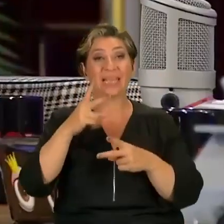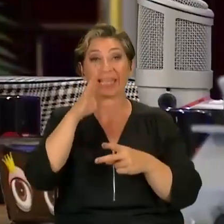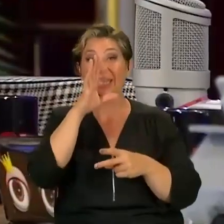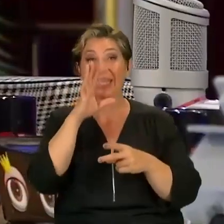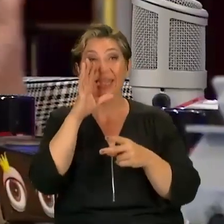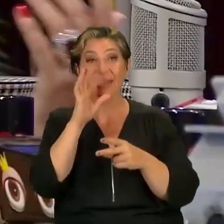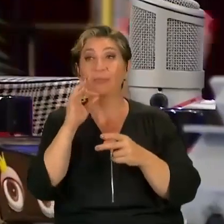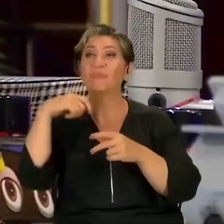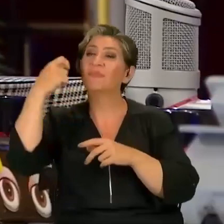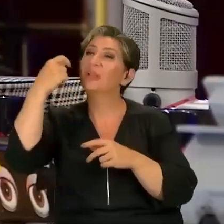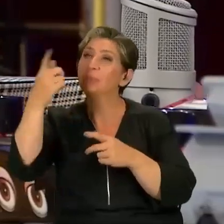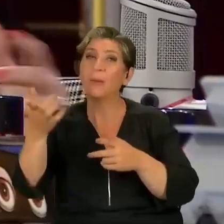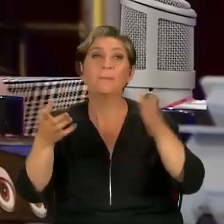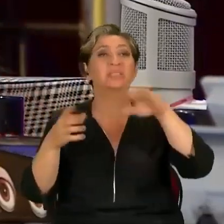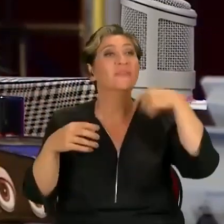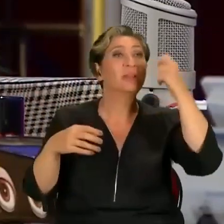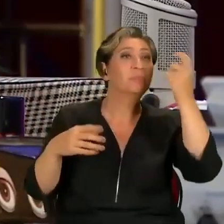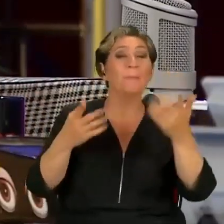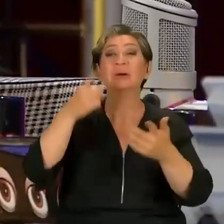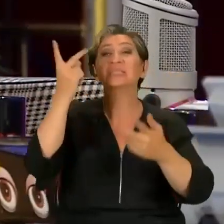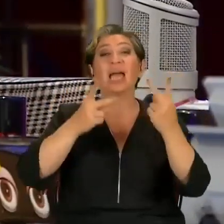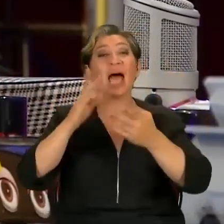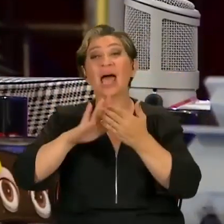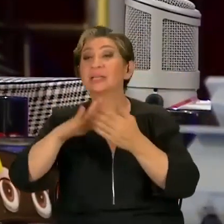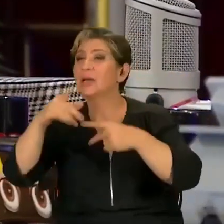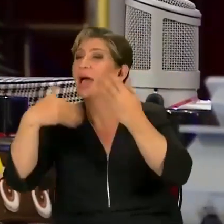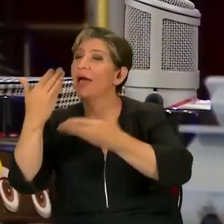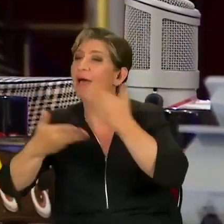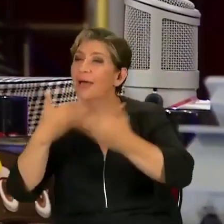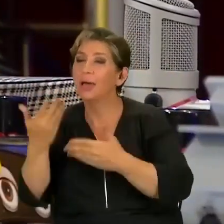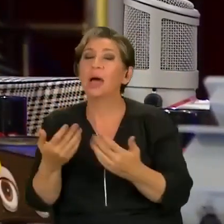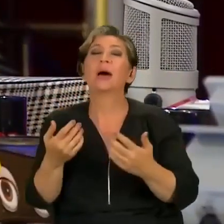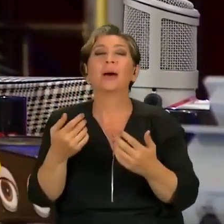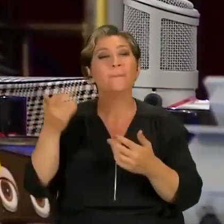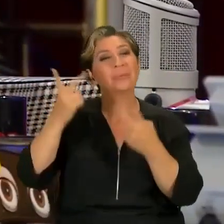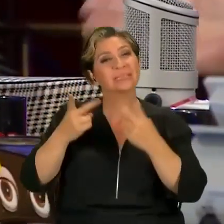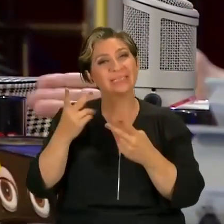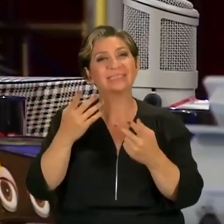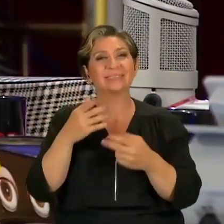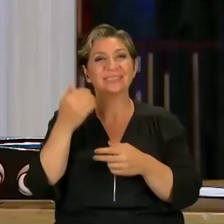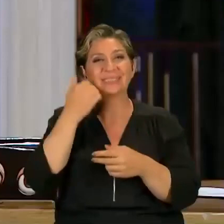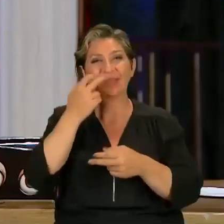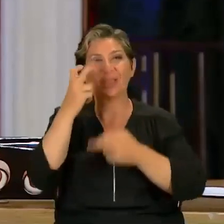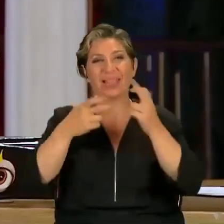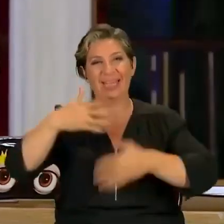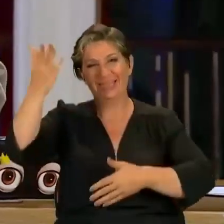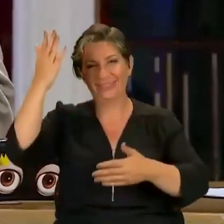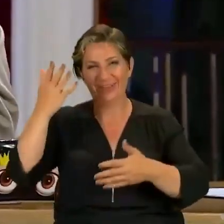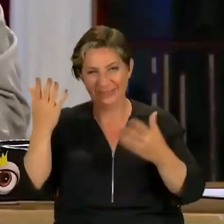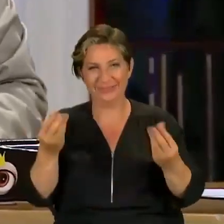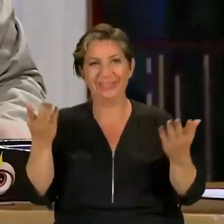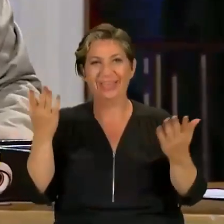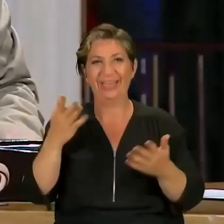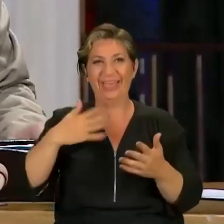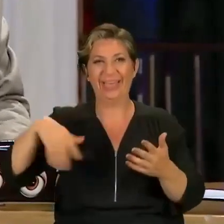Novak filminden, bazen başka bir yerden, bazen arkadaşların hayatından esinleniyorum. Ya yalan dolan canım. Olur